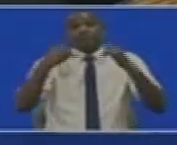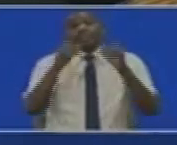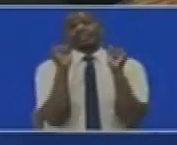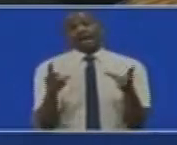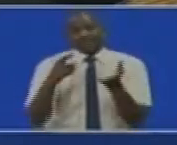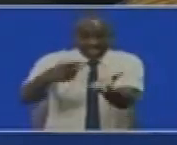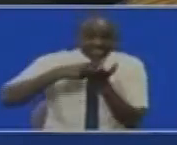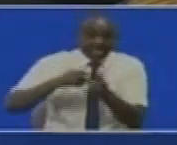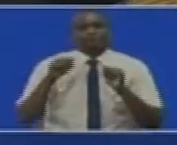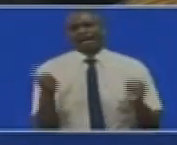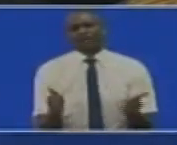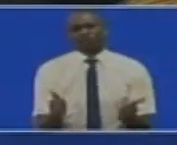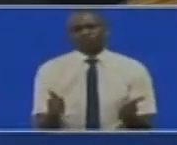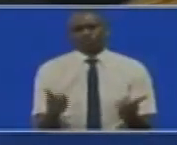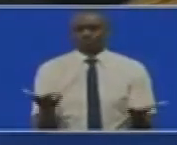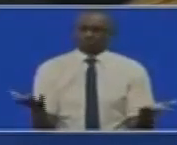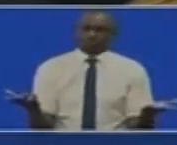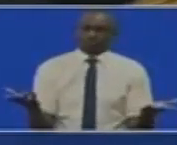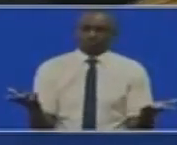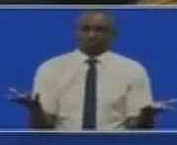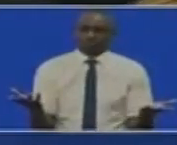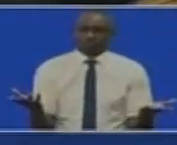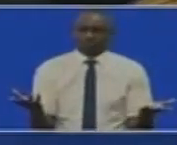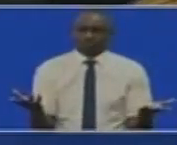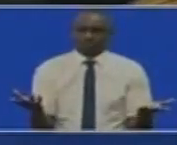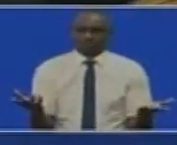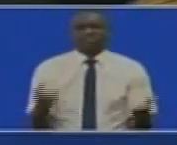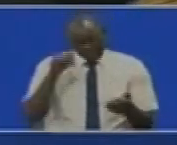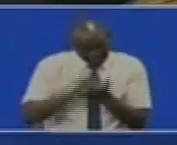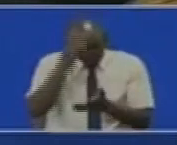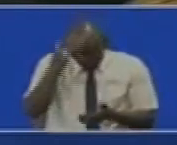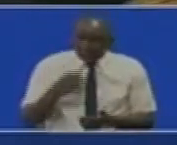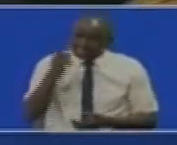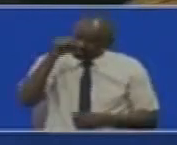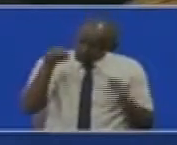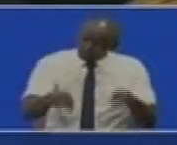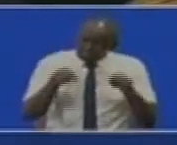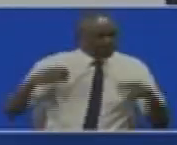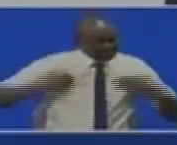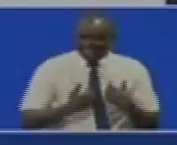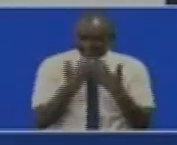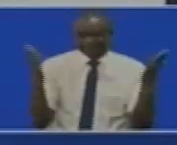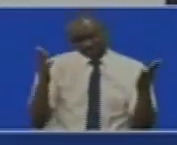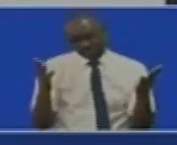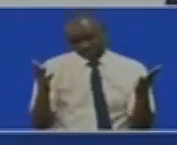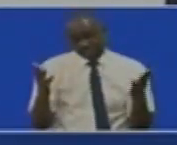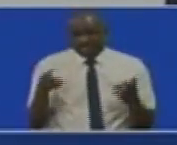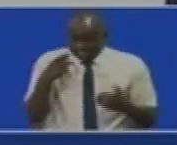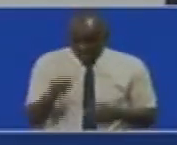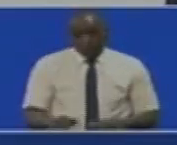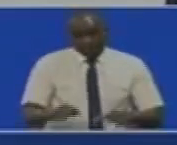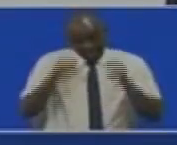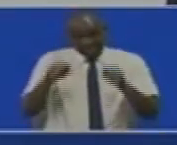jadiliana na tukatengeneza mkataba wetu mwingine mpya. Ndio sababu leo tumesema tumechoka. Makatibu wakuu